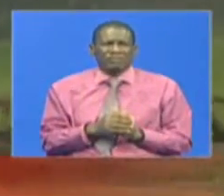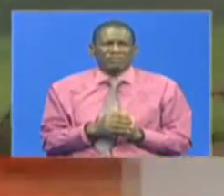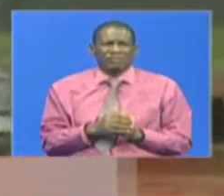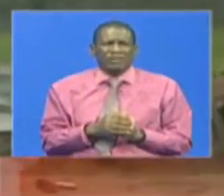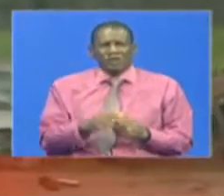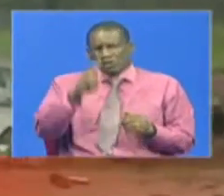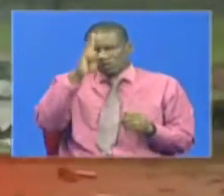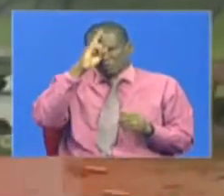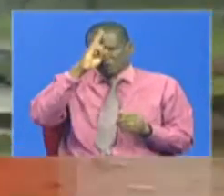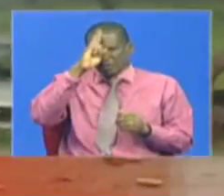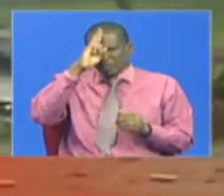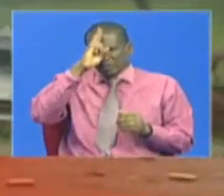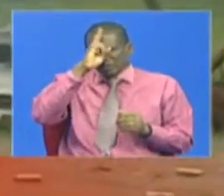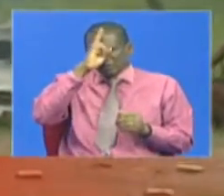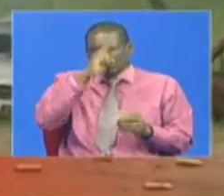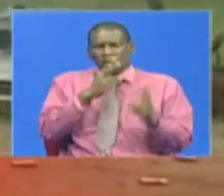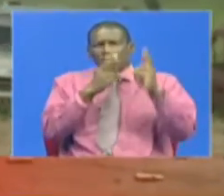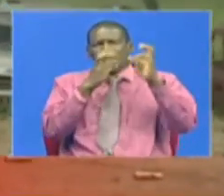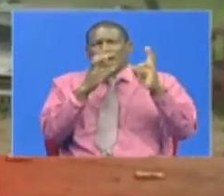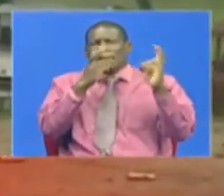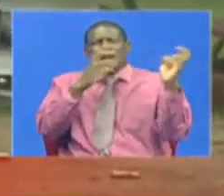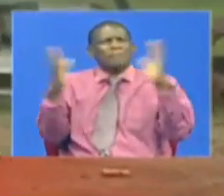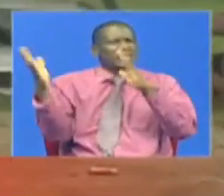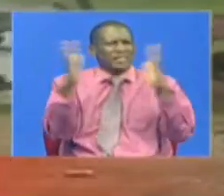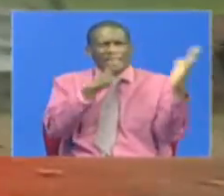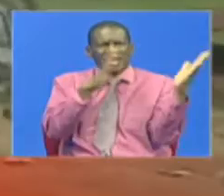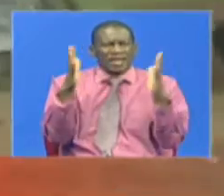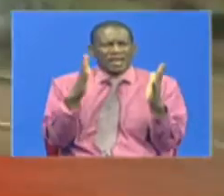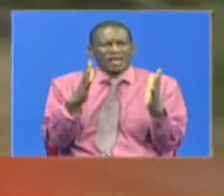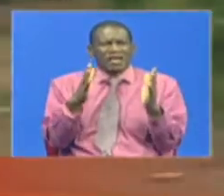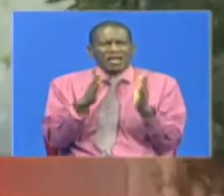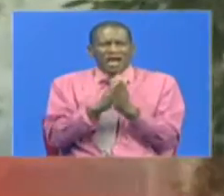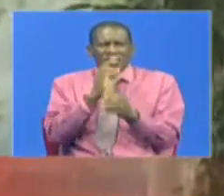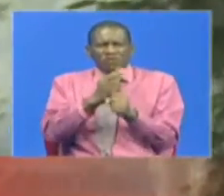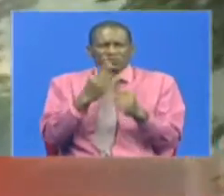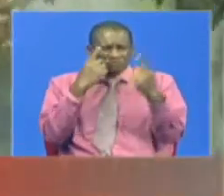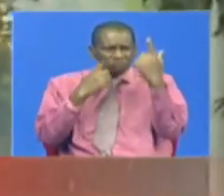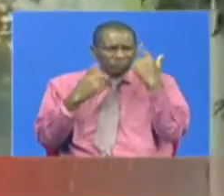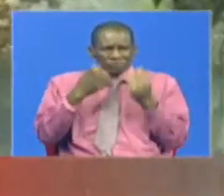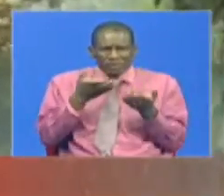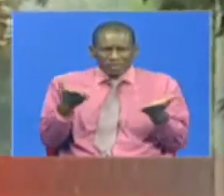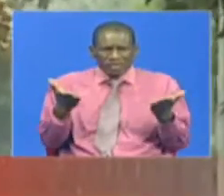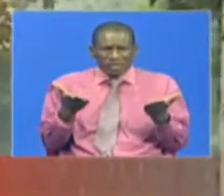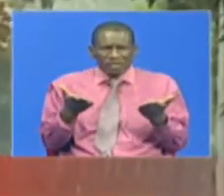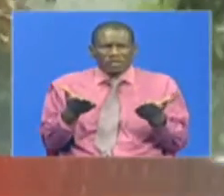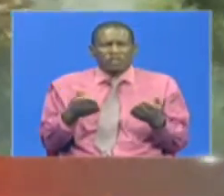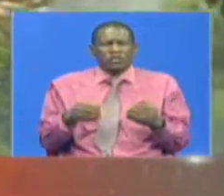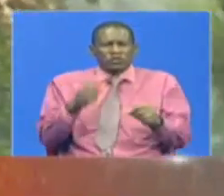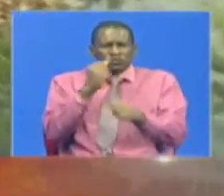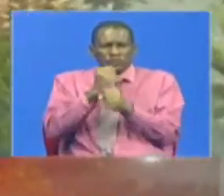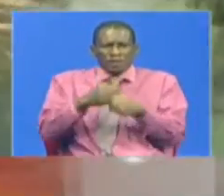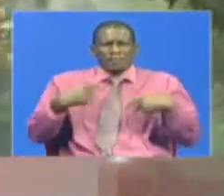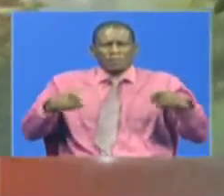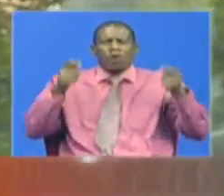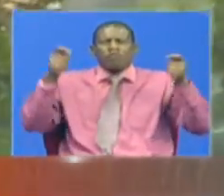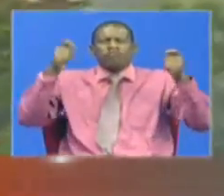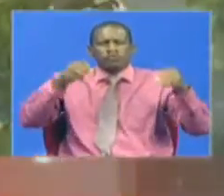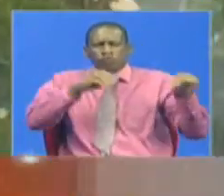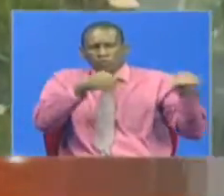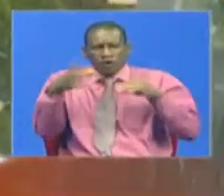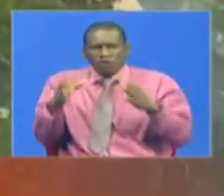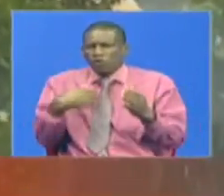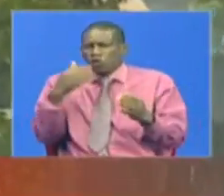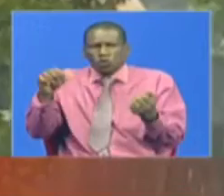Polisi walilazimika kufyatua risasi hewani na kutumia vitoa machozi ili kuwatawanya waandamanaji walioharibu